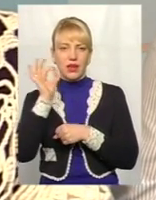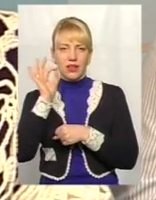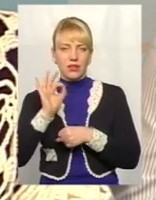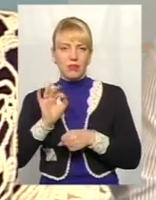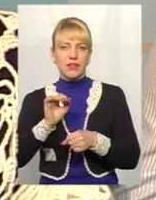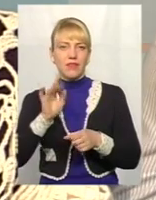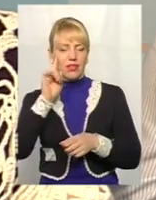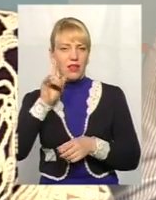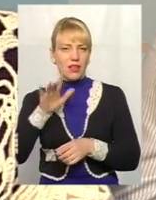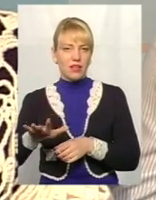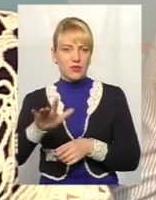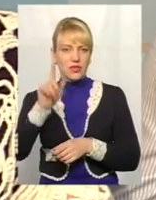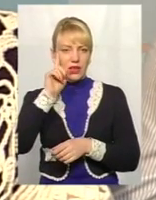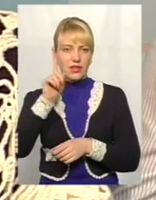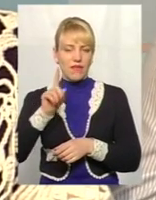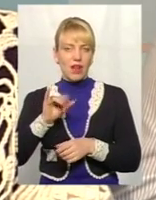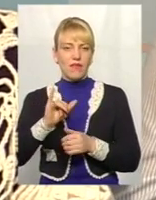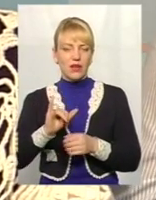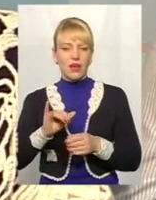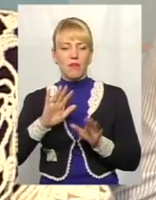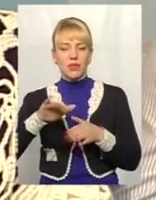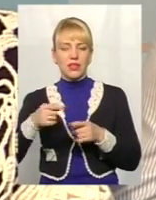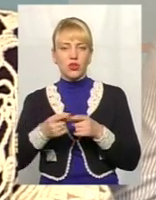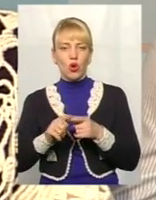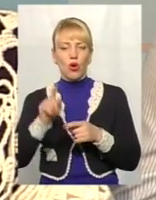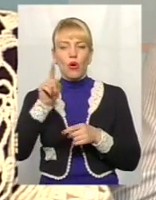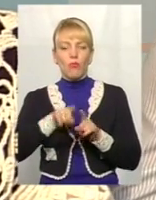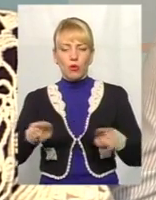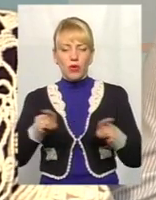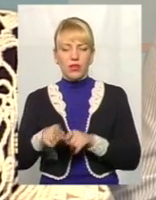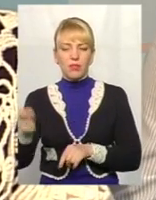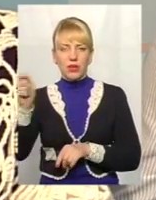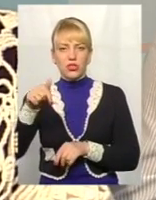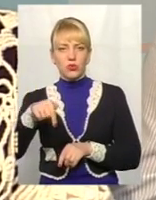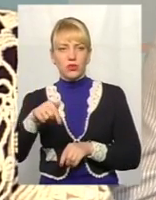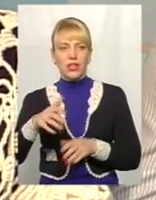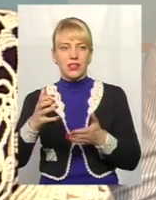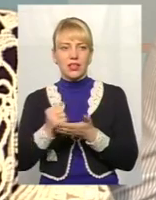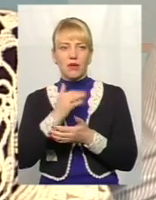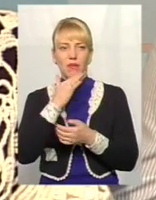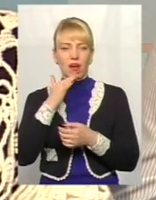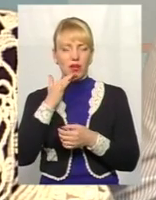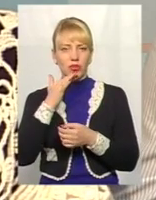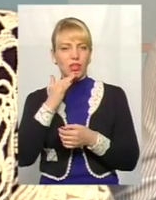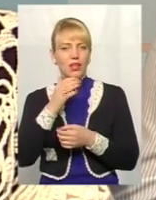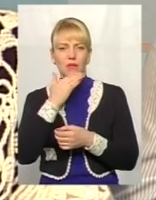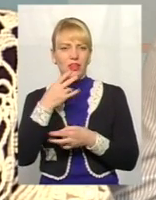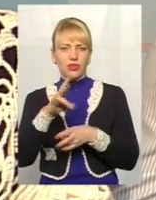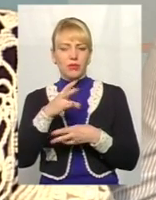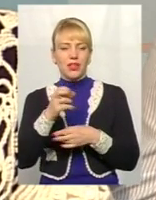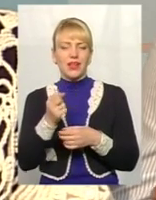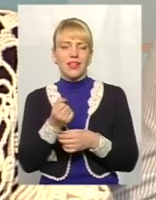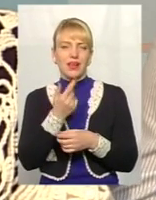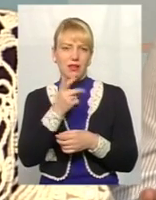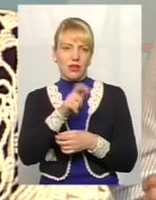євреїв. Після цього пропаганда прийшла сюди і знайшла тут багато людей не потрібно. Треба знайти декілька колабораціоністів,